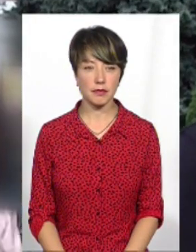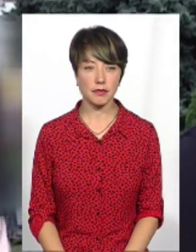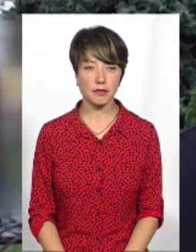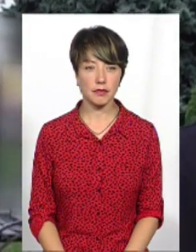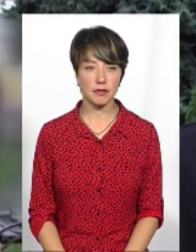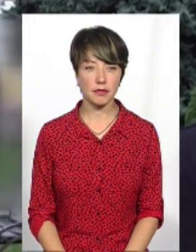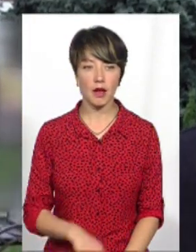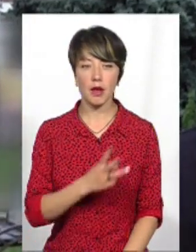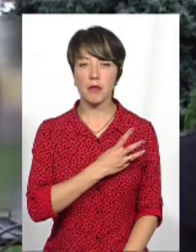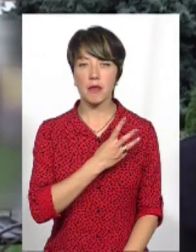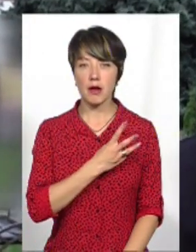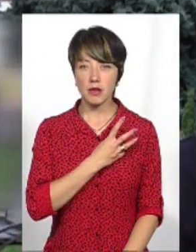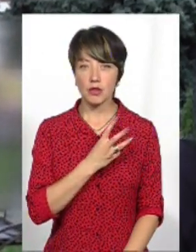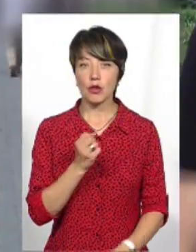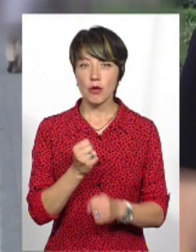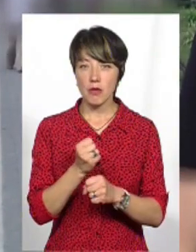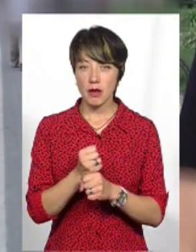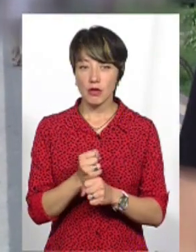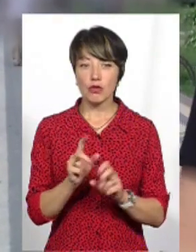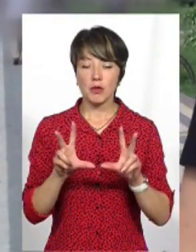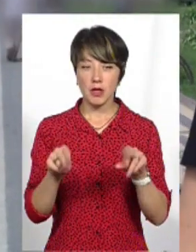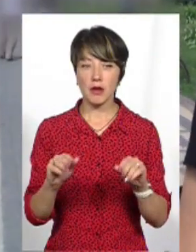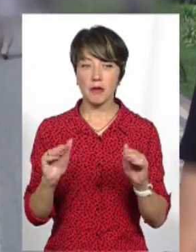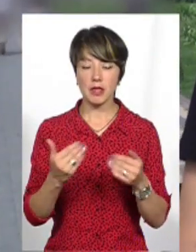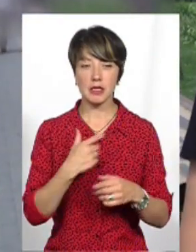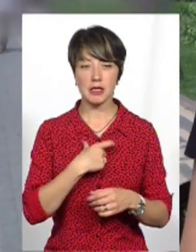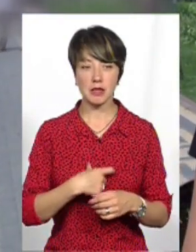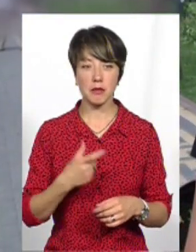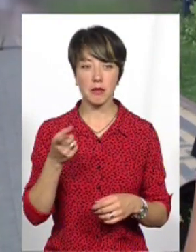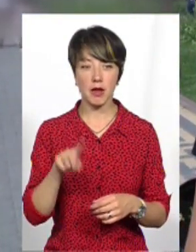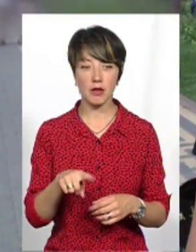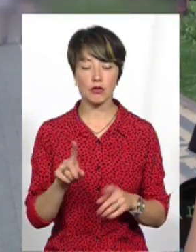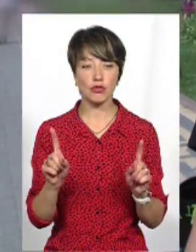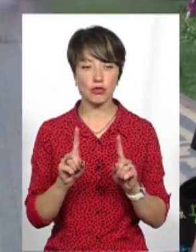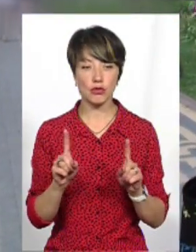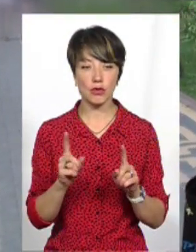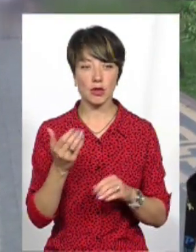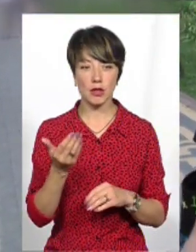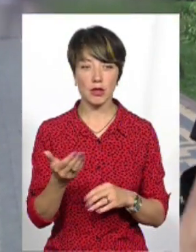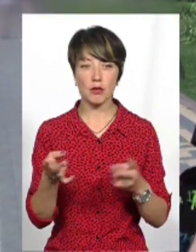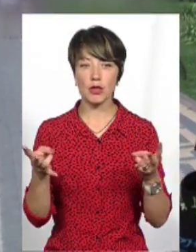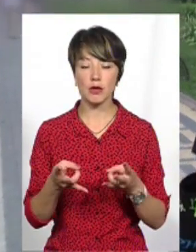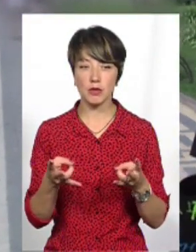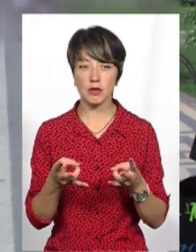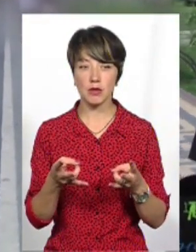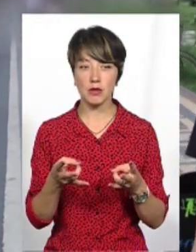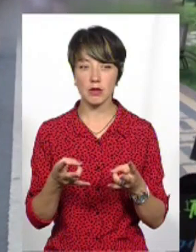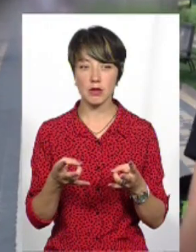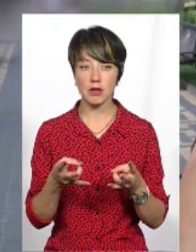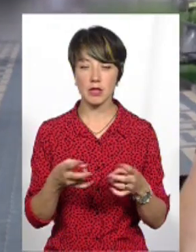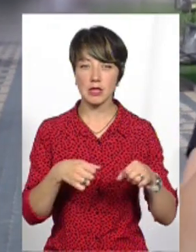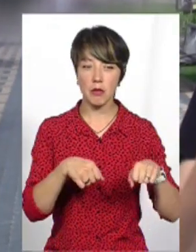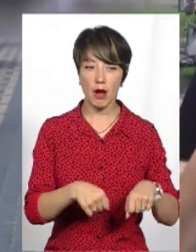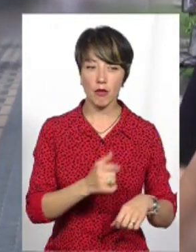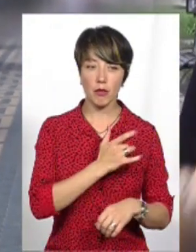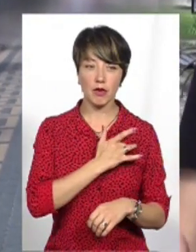Ну, бажано, щоб хоча б робили те, що обіцяють, щоб менше на себе брали те, що їм потрібно робити за правом, а вони